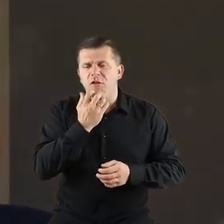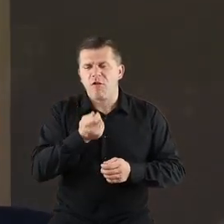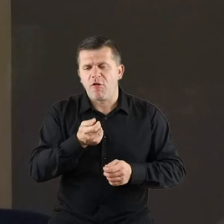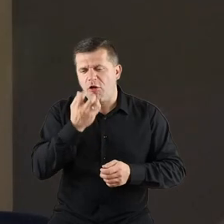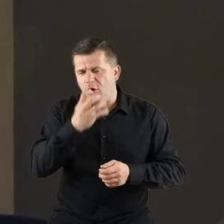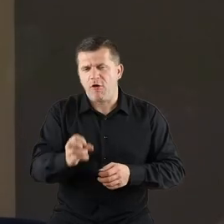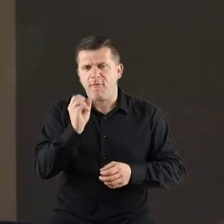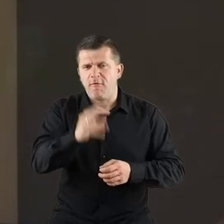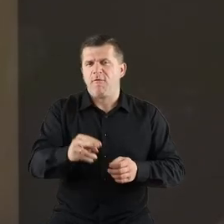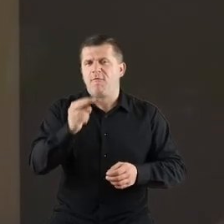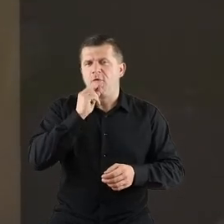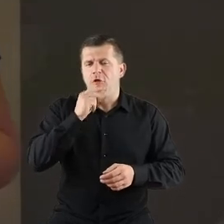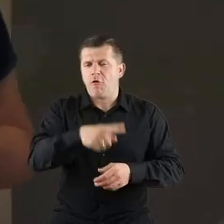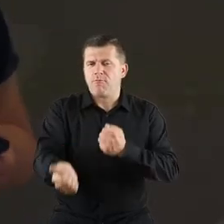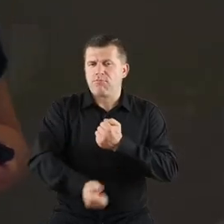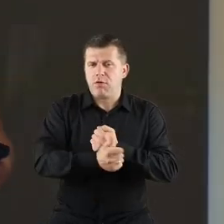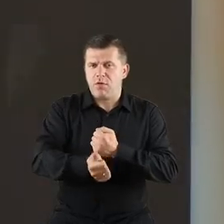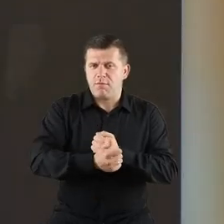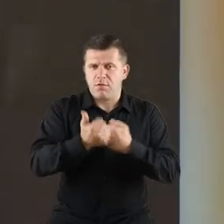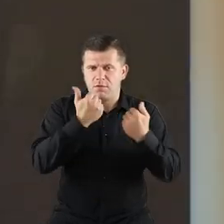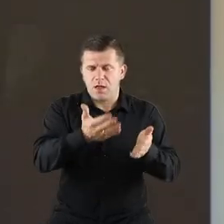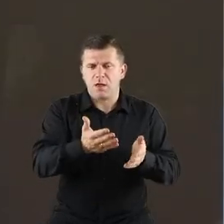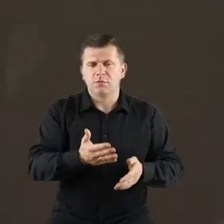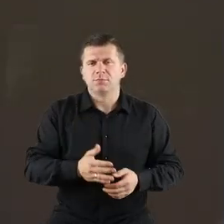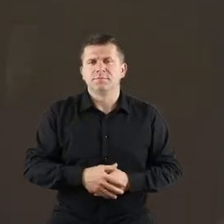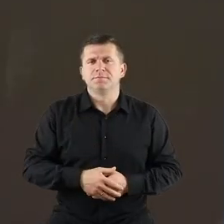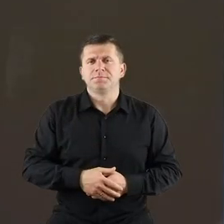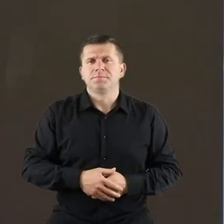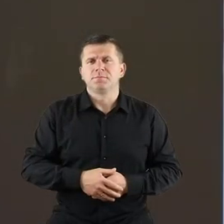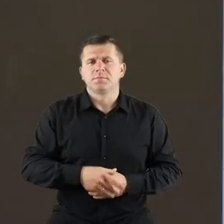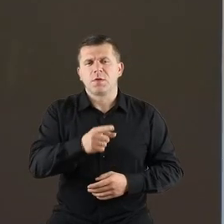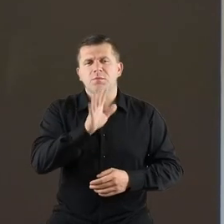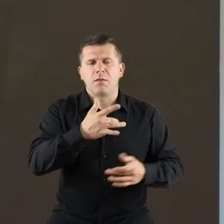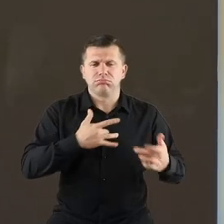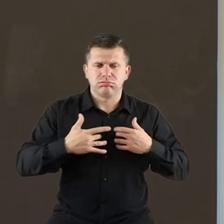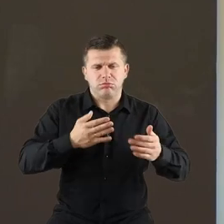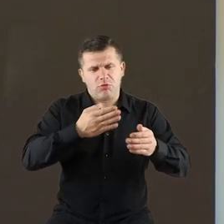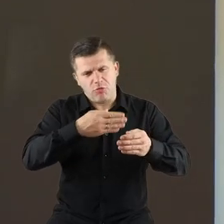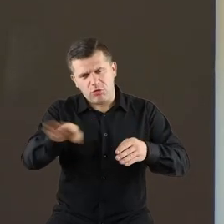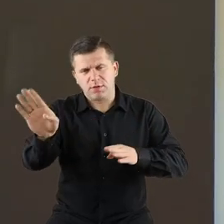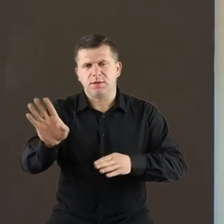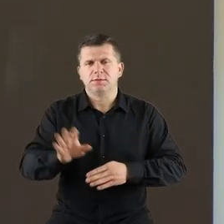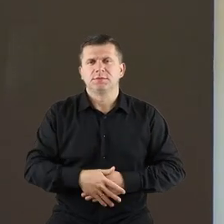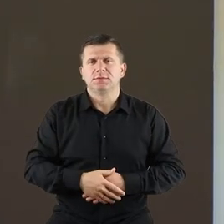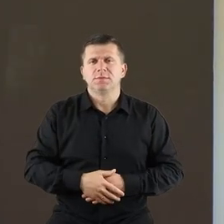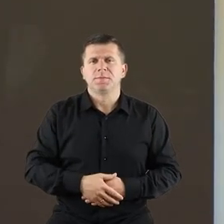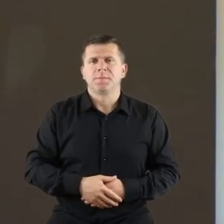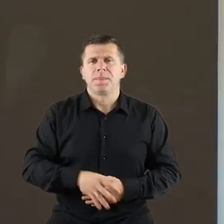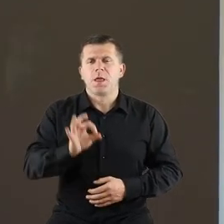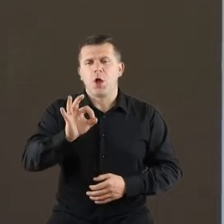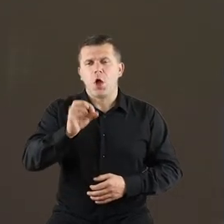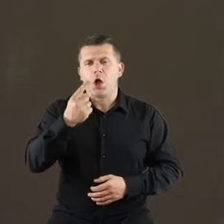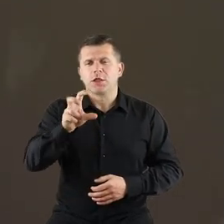miało powodować również odchodzenie tej dolegliwości odczynianie skoro